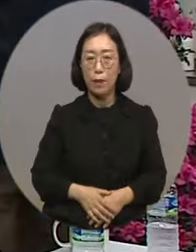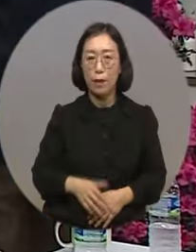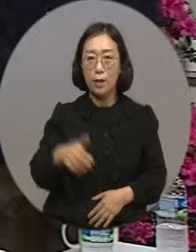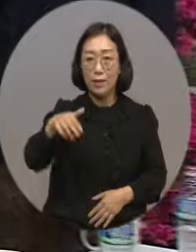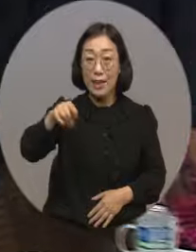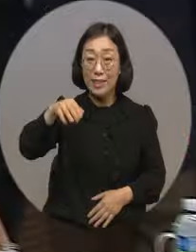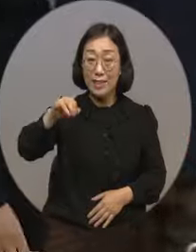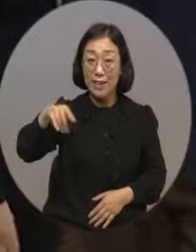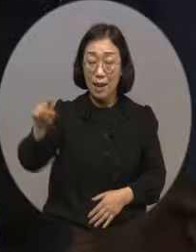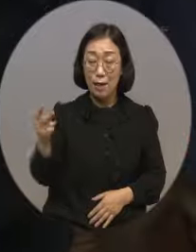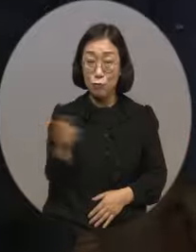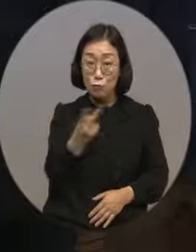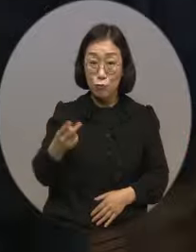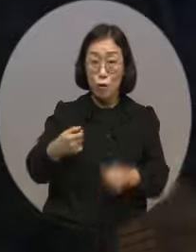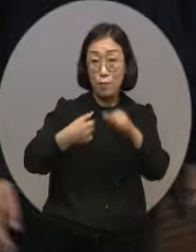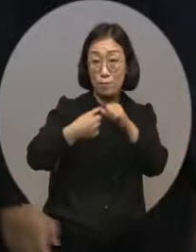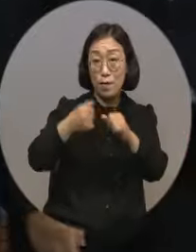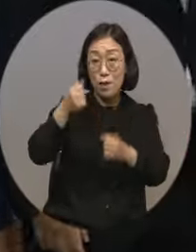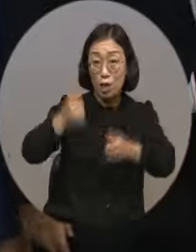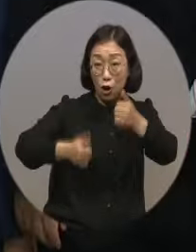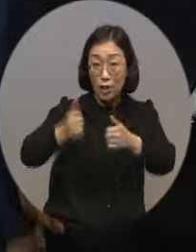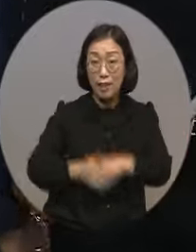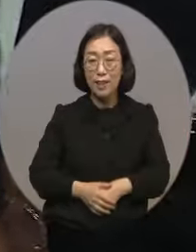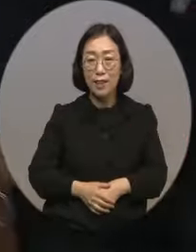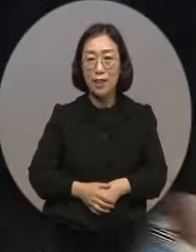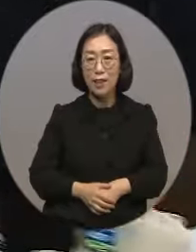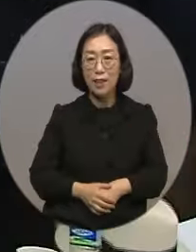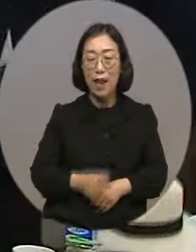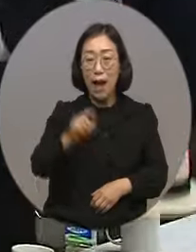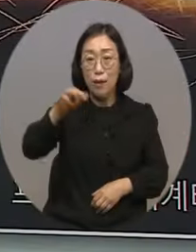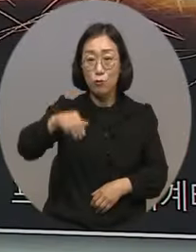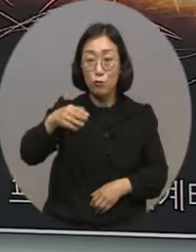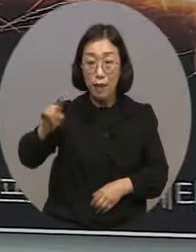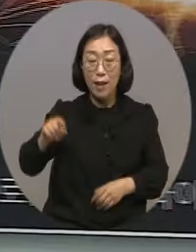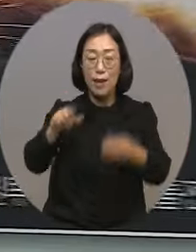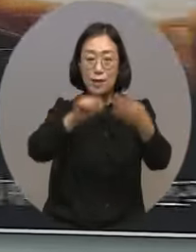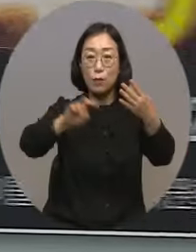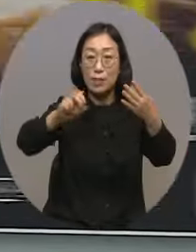제시카 카마라와의 경기는 아주대학교 체육관에서 4월